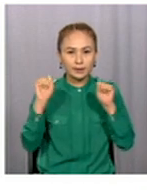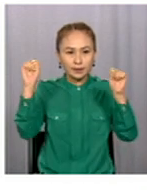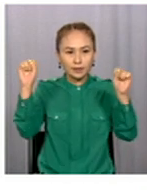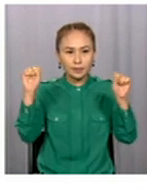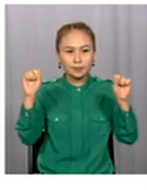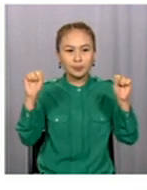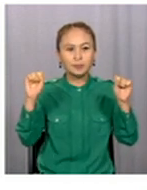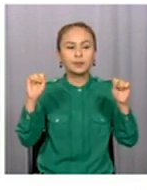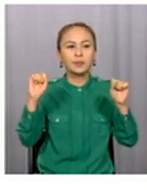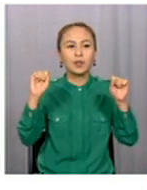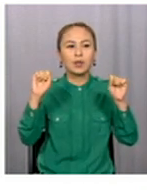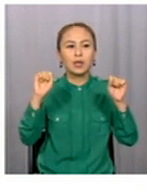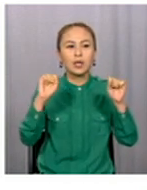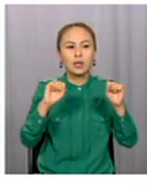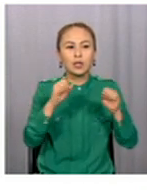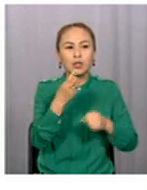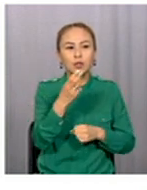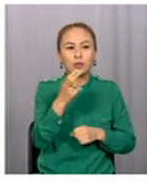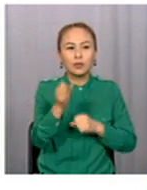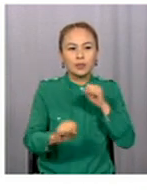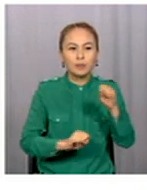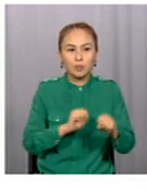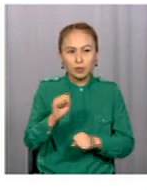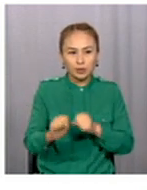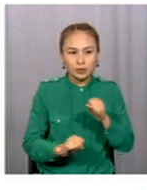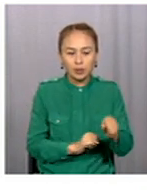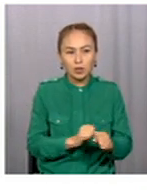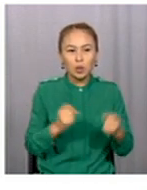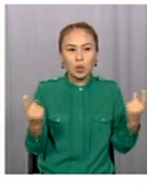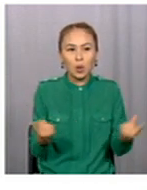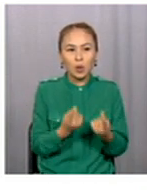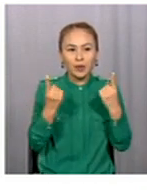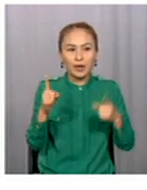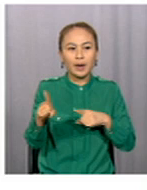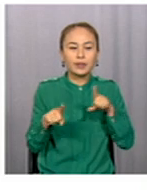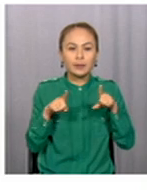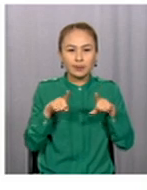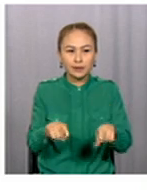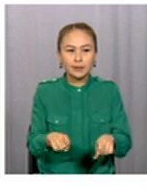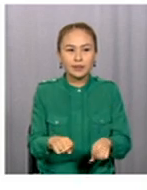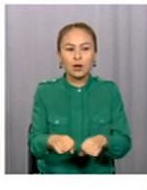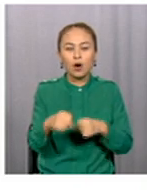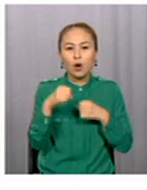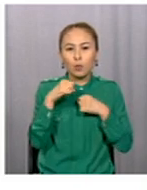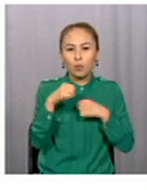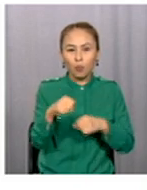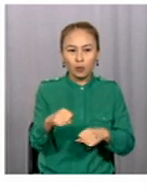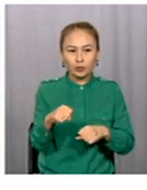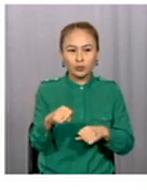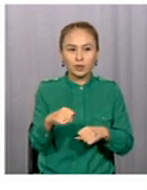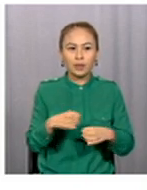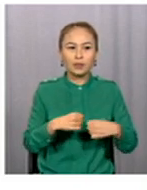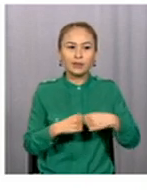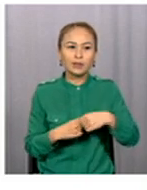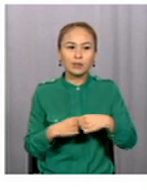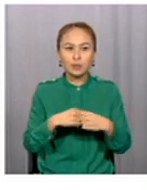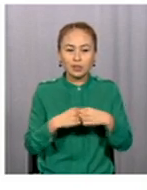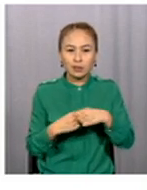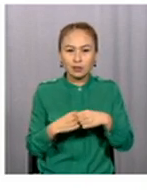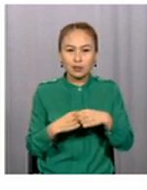атлетика, шоссейный велоспорт, легкая атлетика, бокс